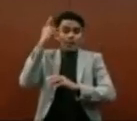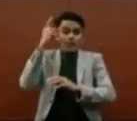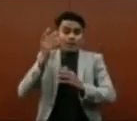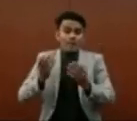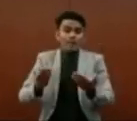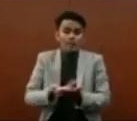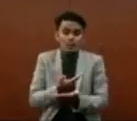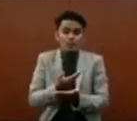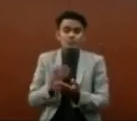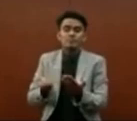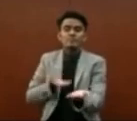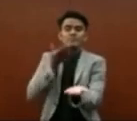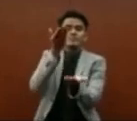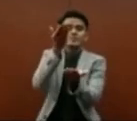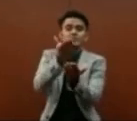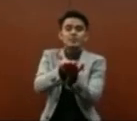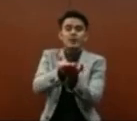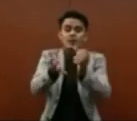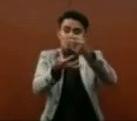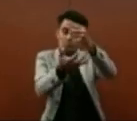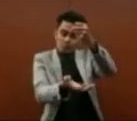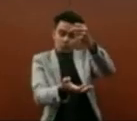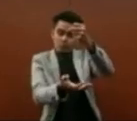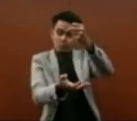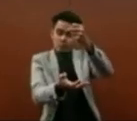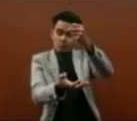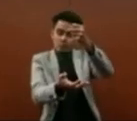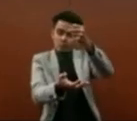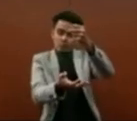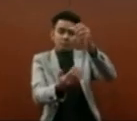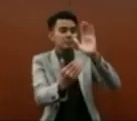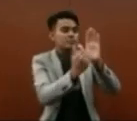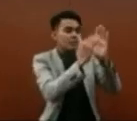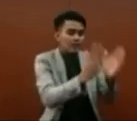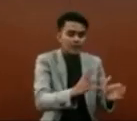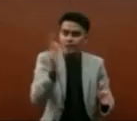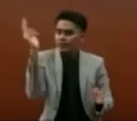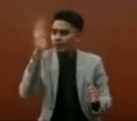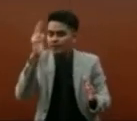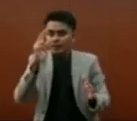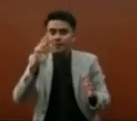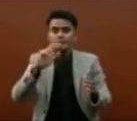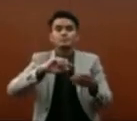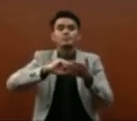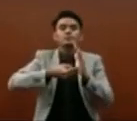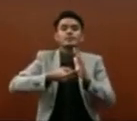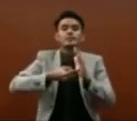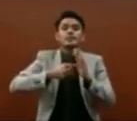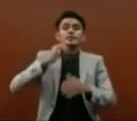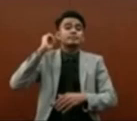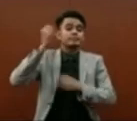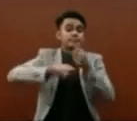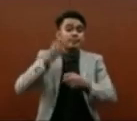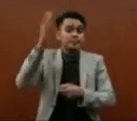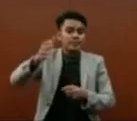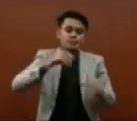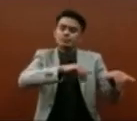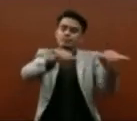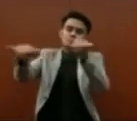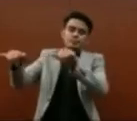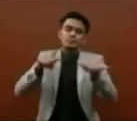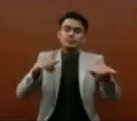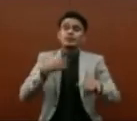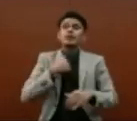peruntukkan kaledo Negeri baik pembangkang maupun kerajaan bermulai pada tahun hadapan saya berdoa agar